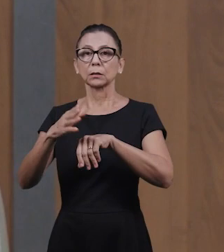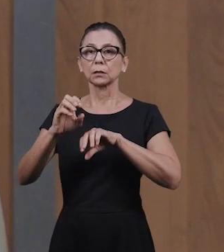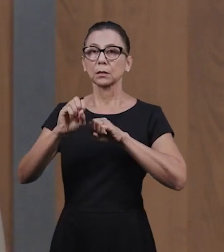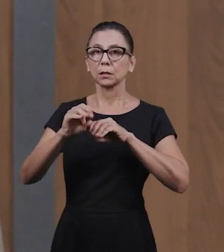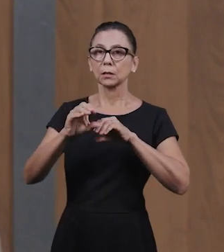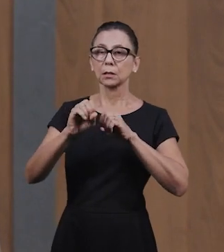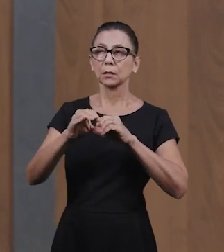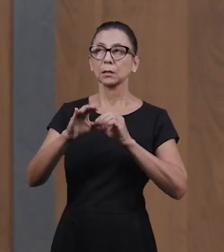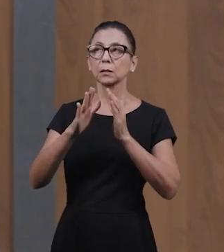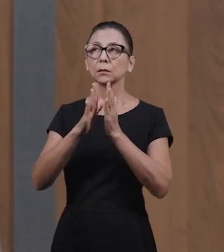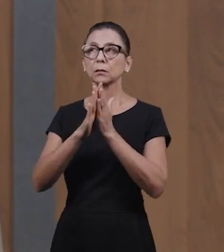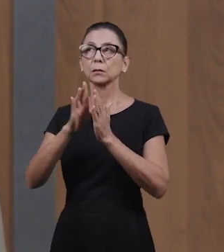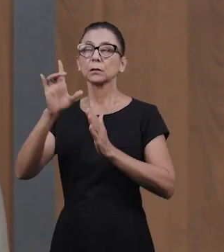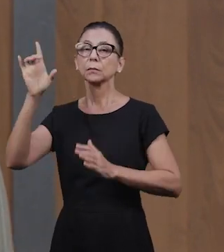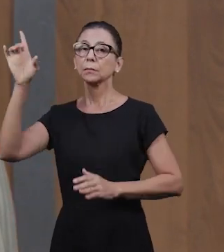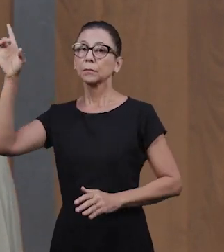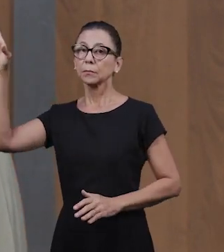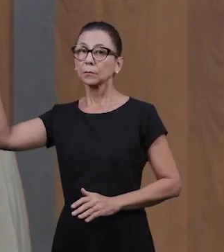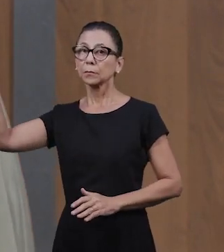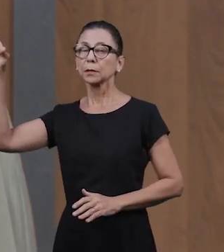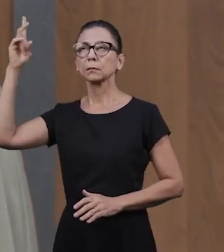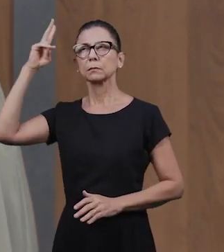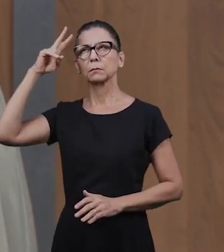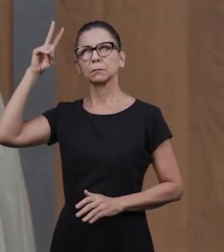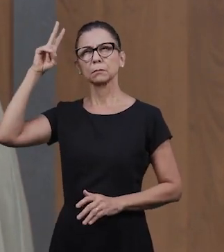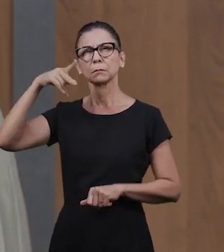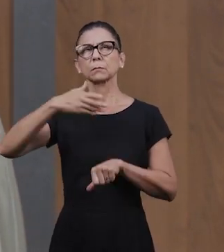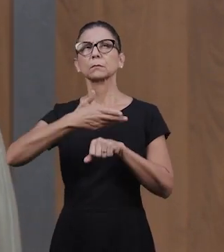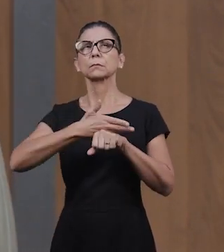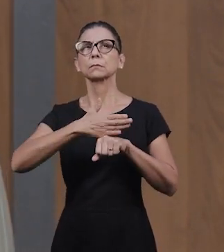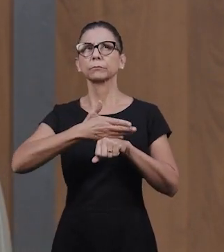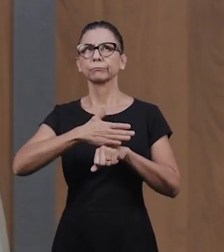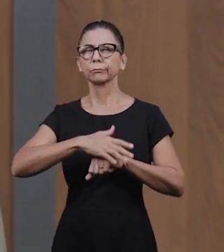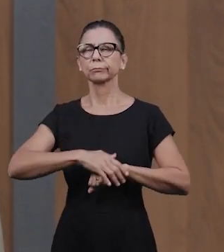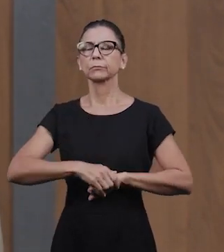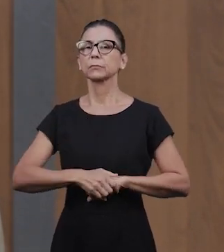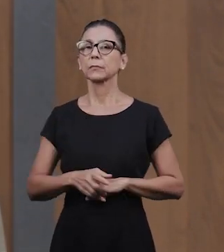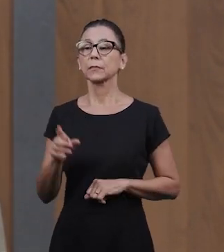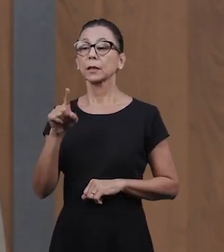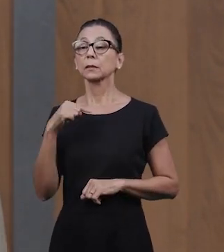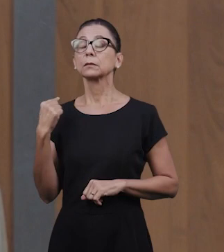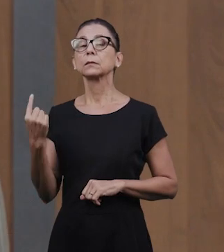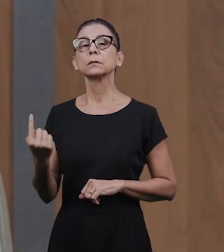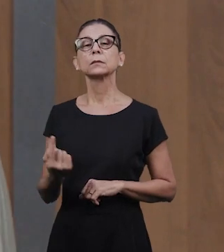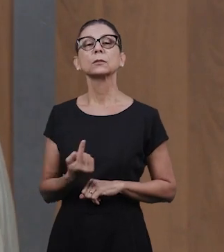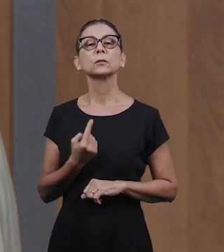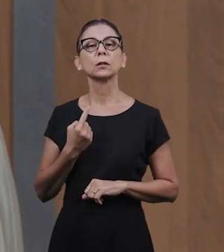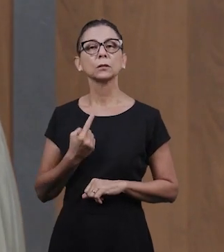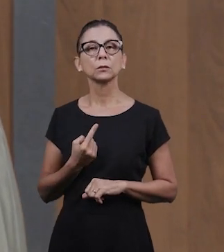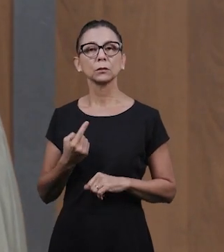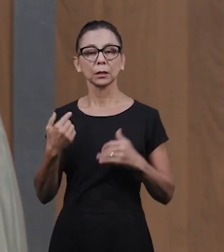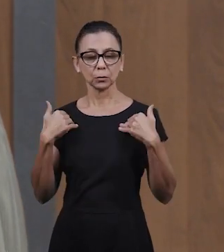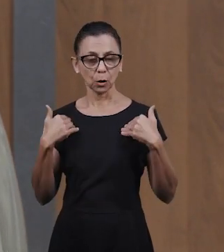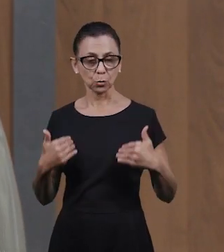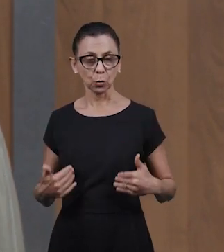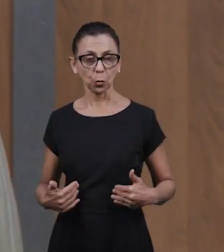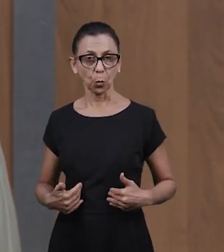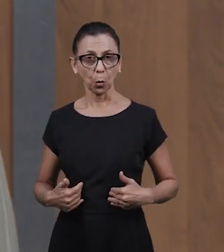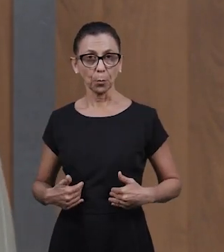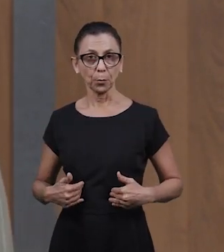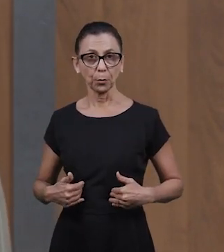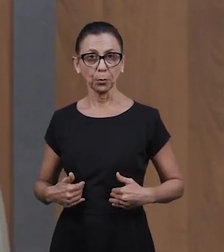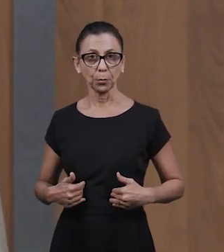nous rappelons des enseignements de la parole de Dieu et nous pratiquons dans notre vie, nous sommes en train de laisser notre